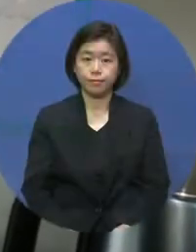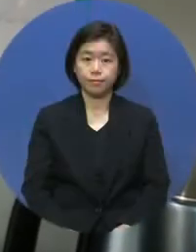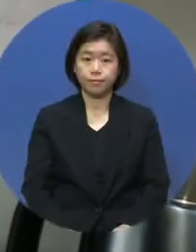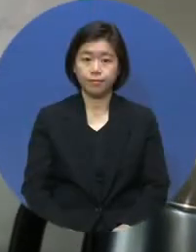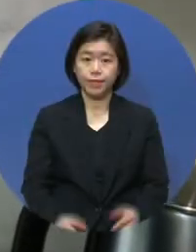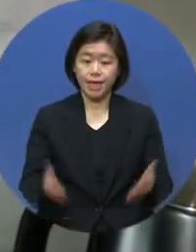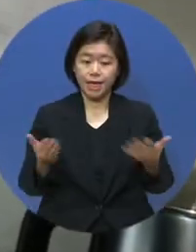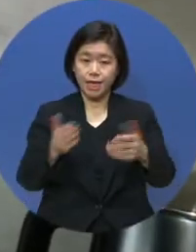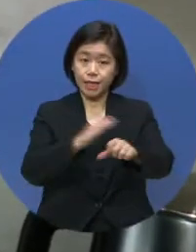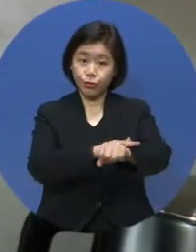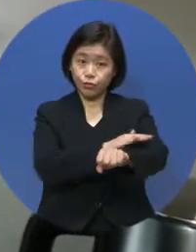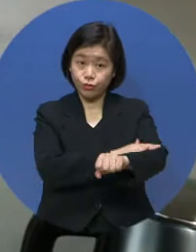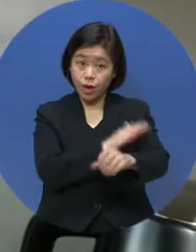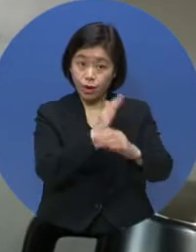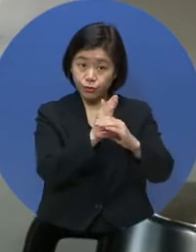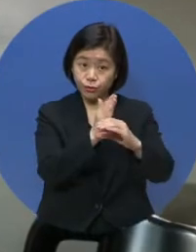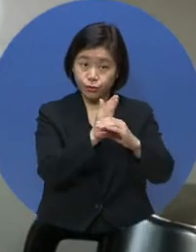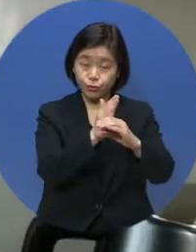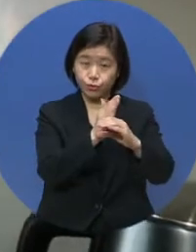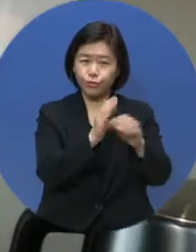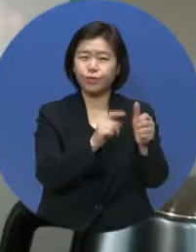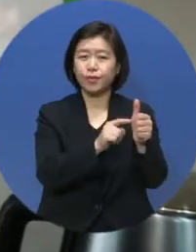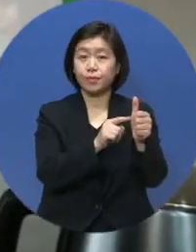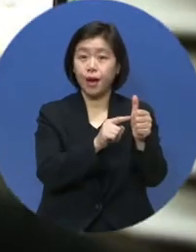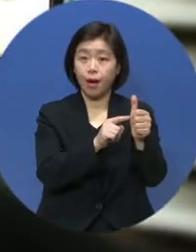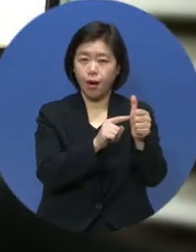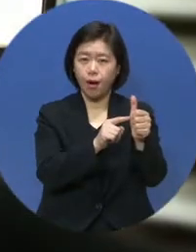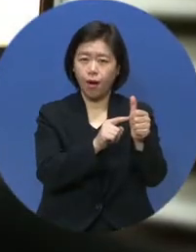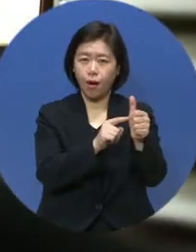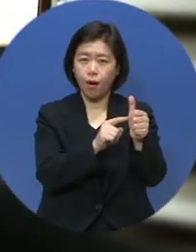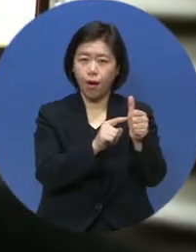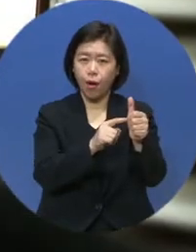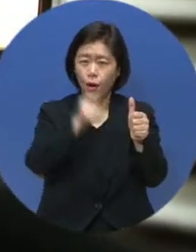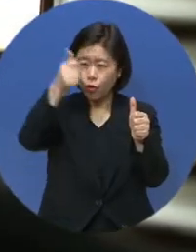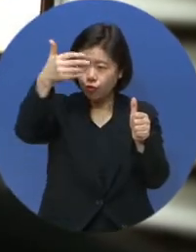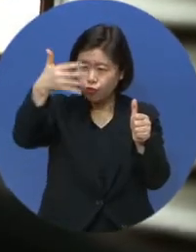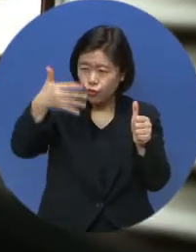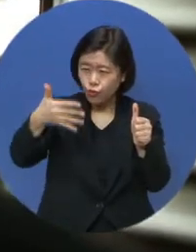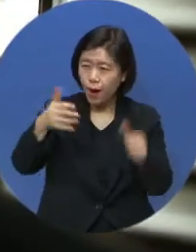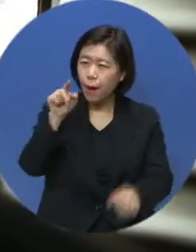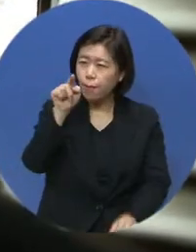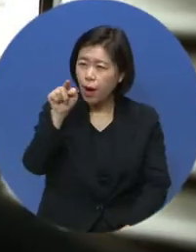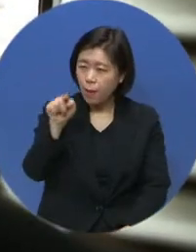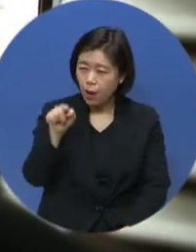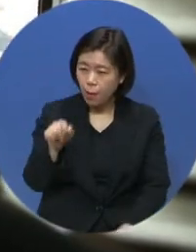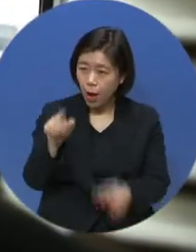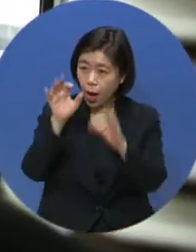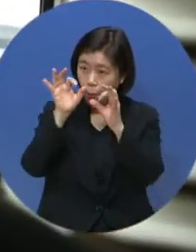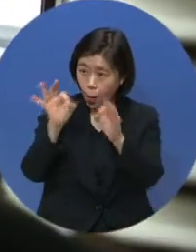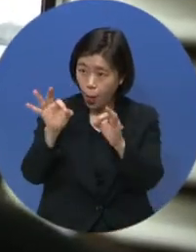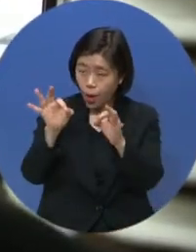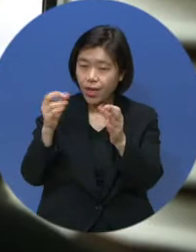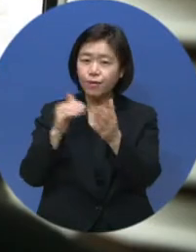직업 훈련 중인 재현 씨는 레시피를 꼼꼼히 확인한 뒤 커피 제조에 들어갑니다.